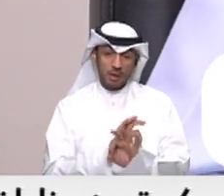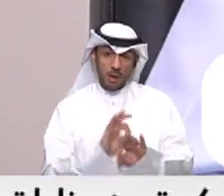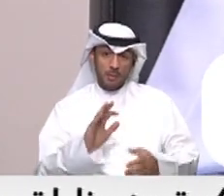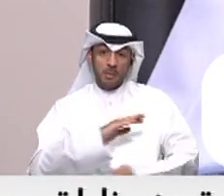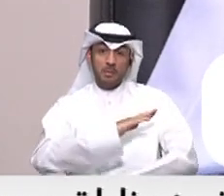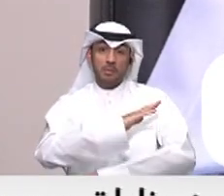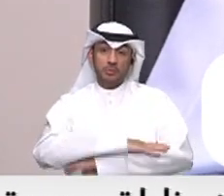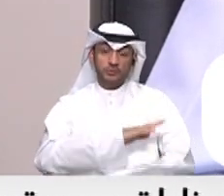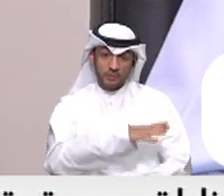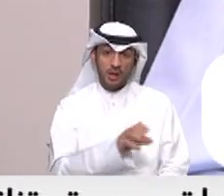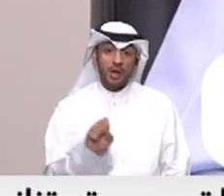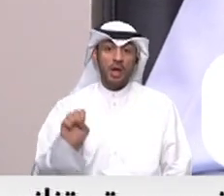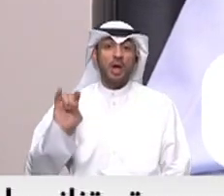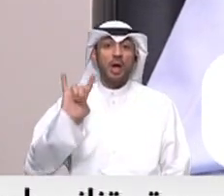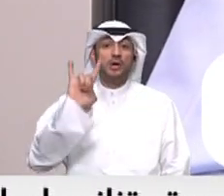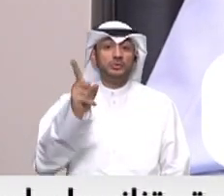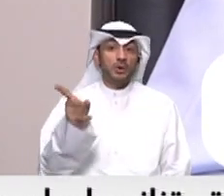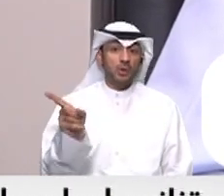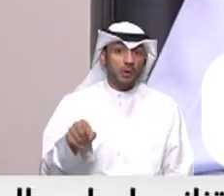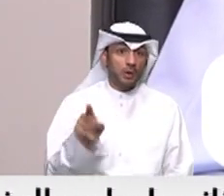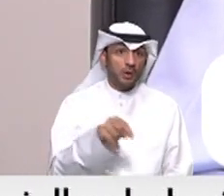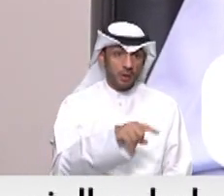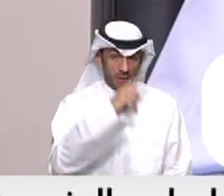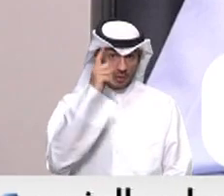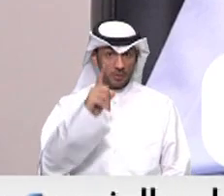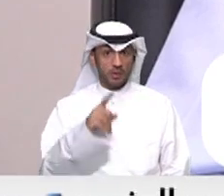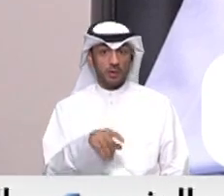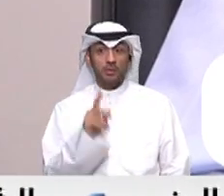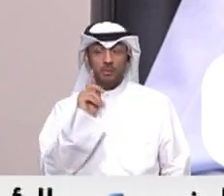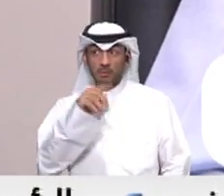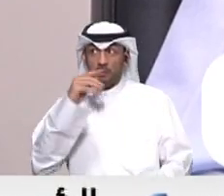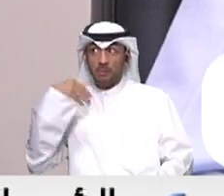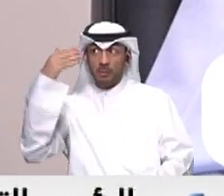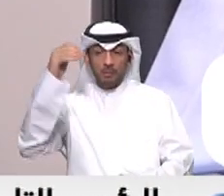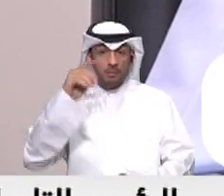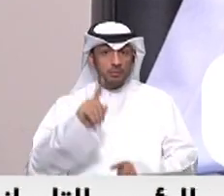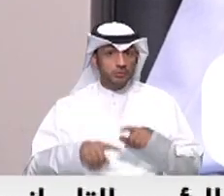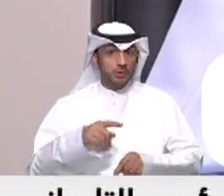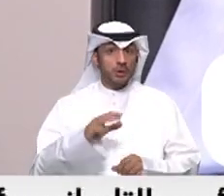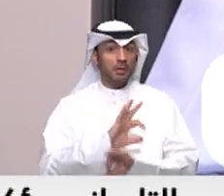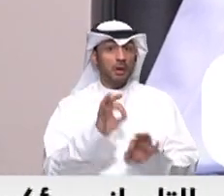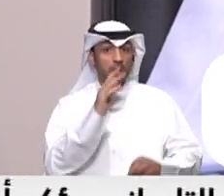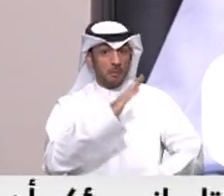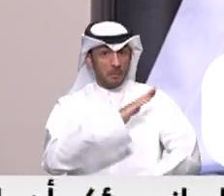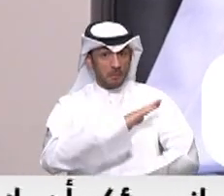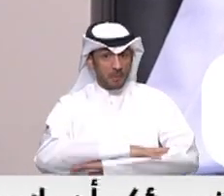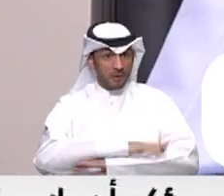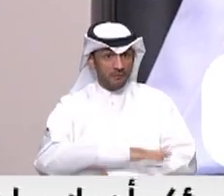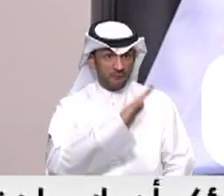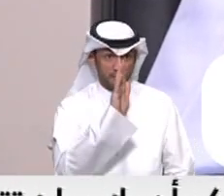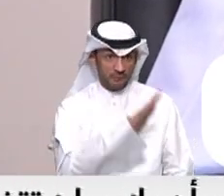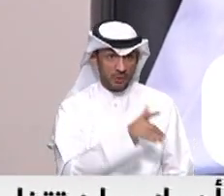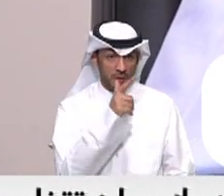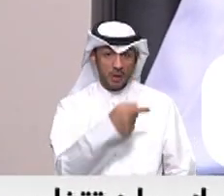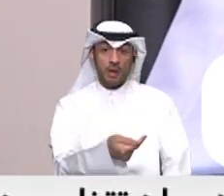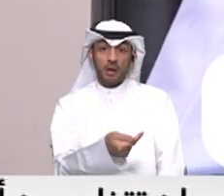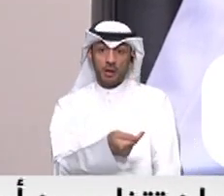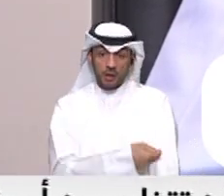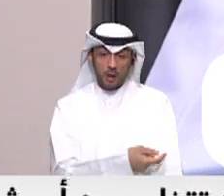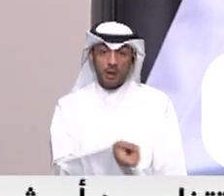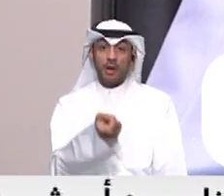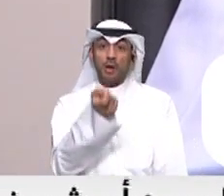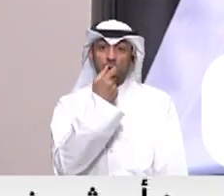على 10 أيام، حتى إذا من الوزارة ما عاد فينا نجيب أغراض. والمخزون بيشمل كل شيء، مستلزمات طبية،